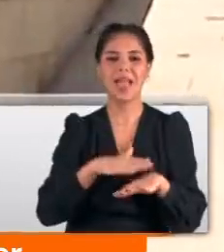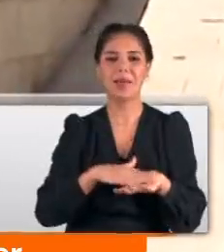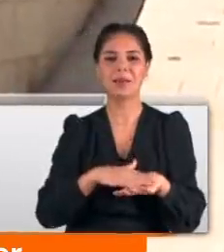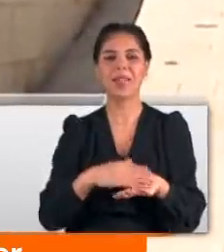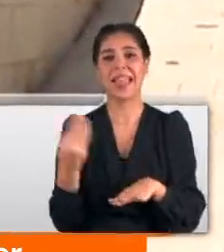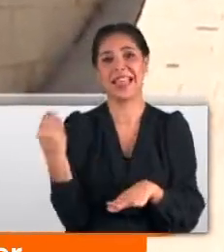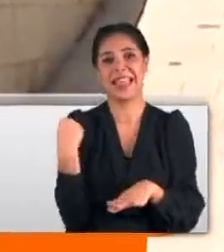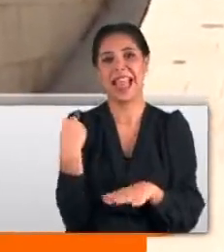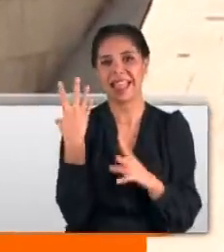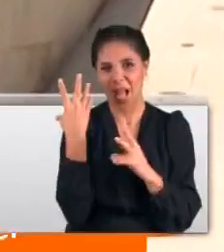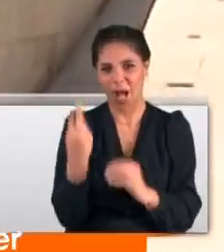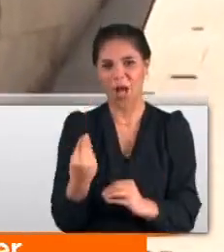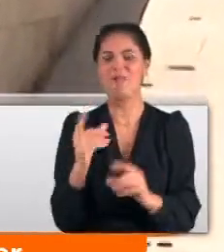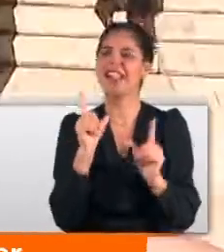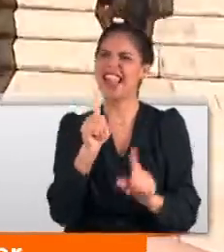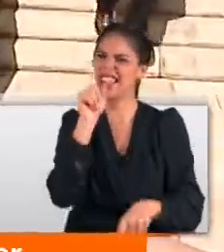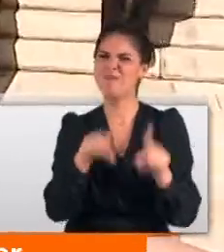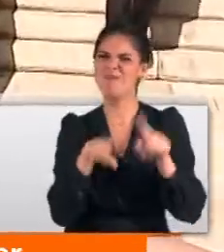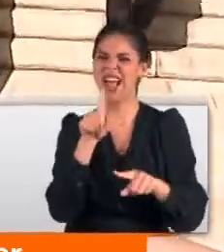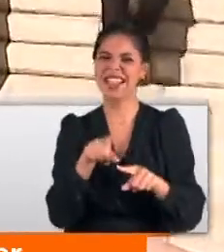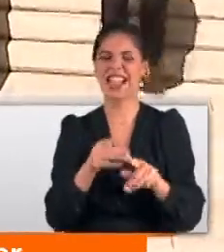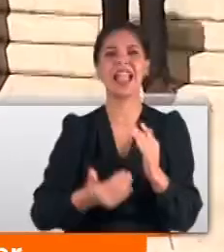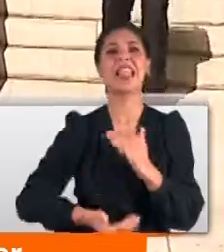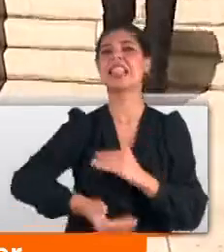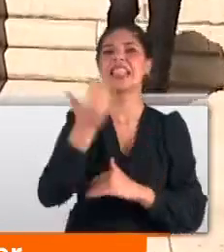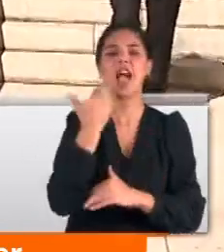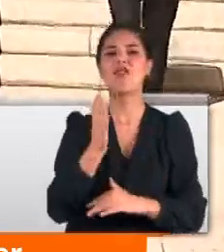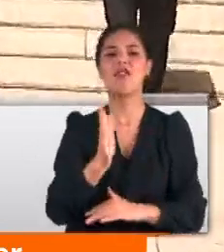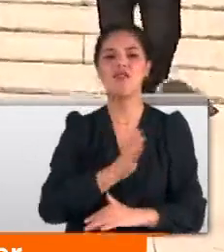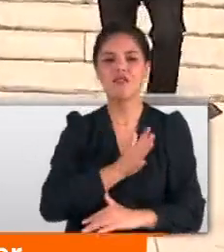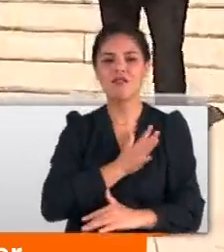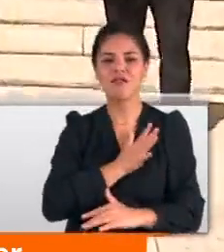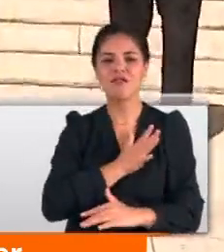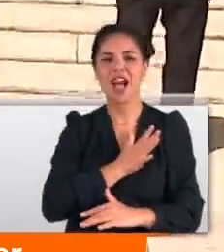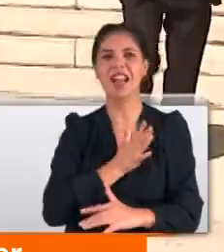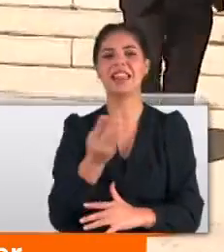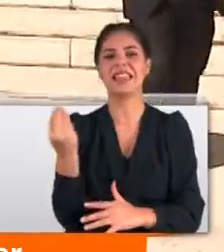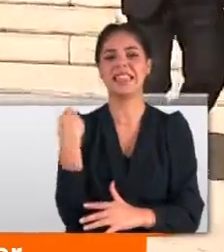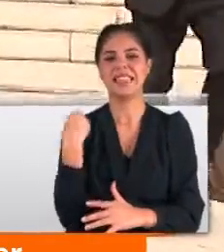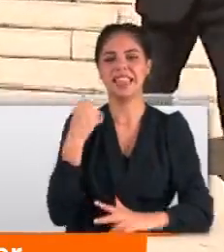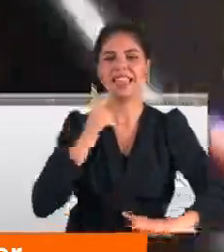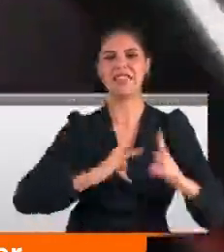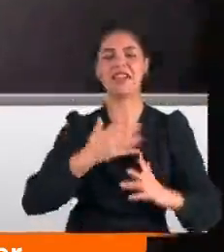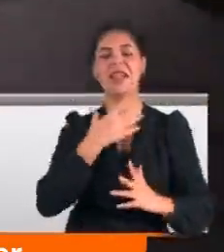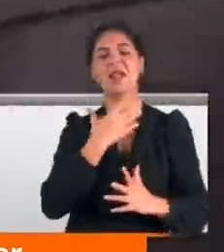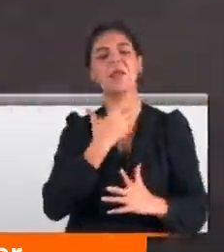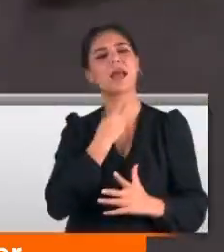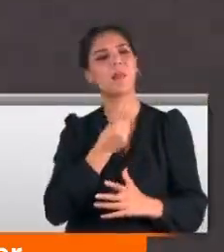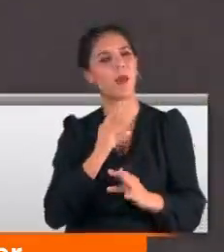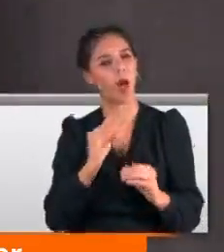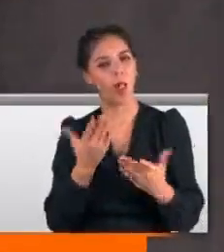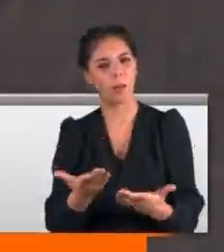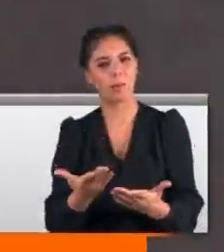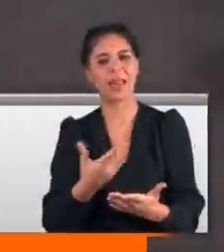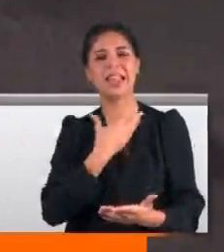hepimizin bazen ihtiyacı oluyor. Daha önceden var olan belki yeni giydiğimiz takımlarımız olabilir. Kravat işi vardı. Bugün